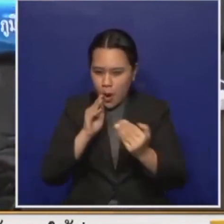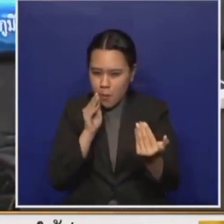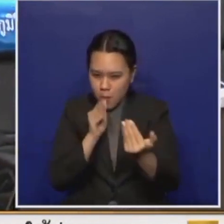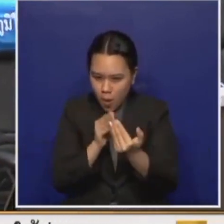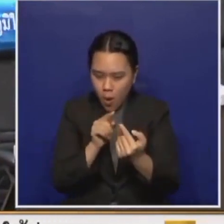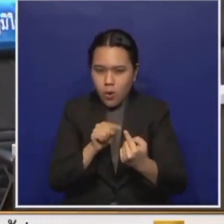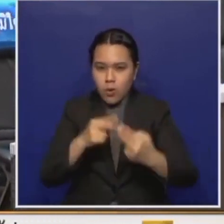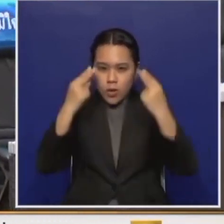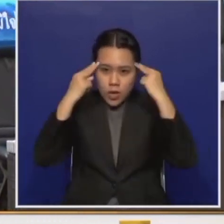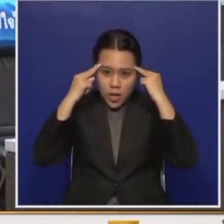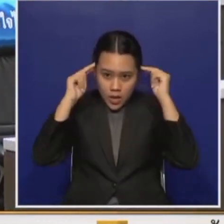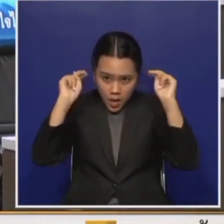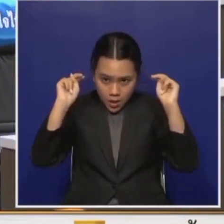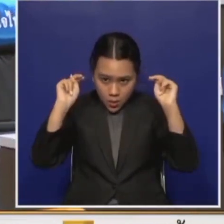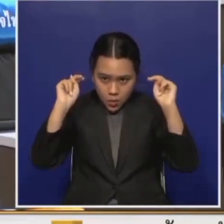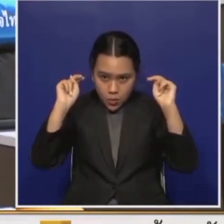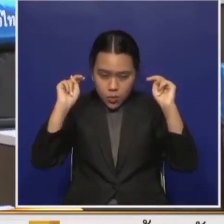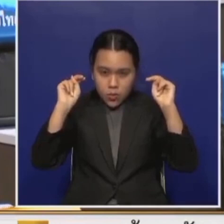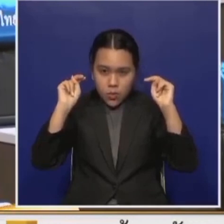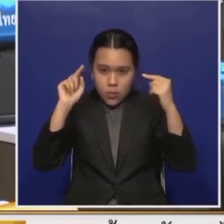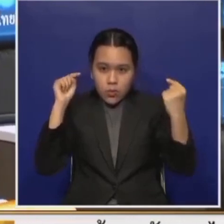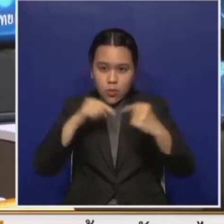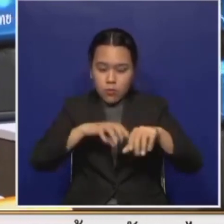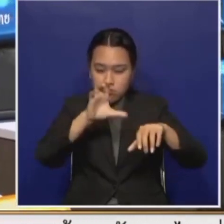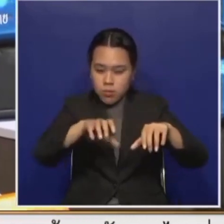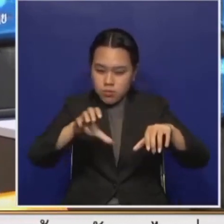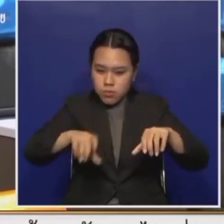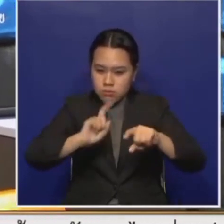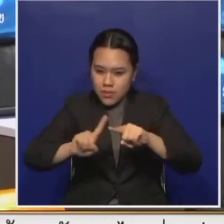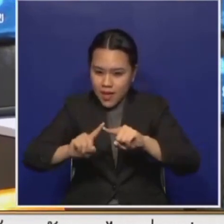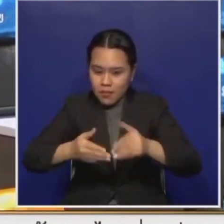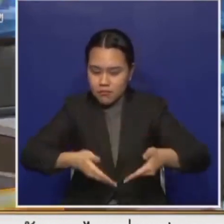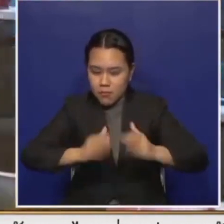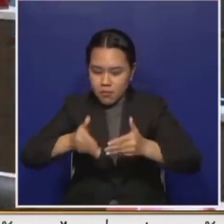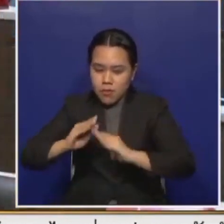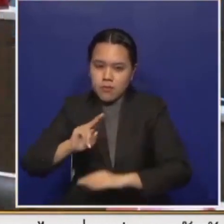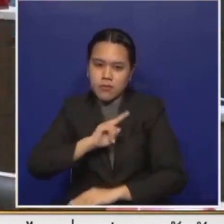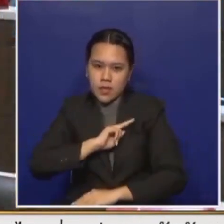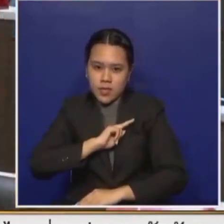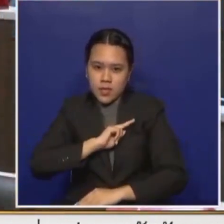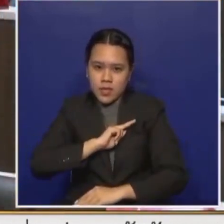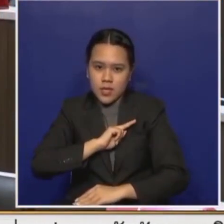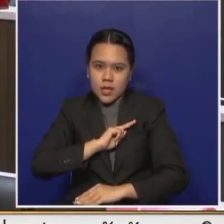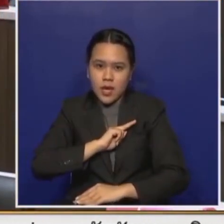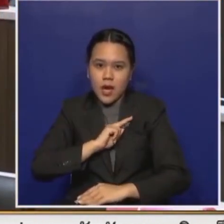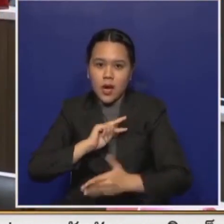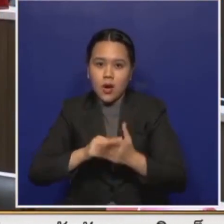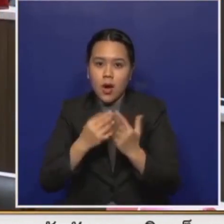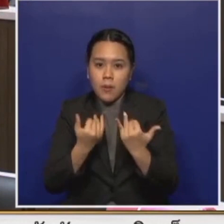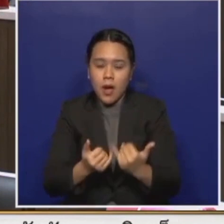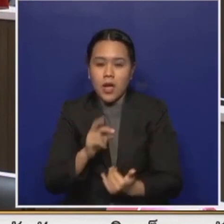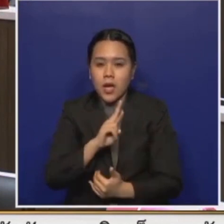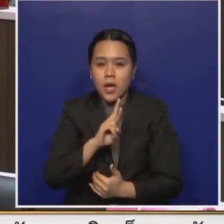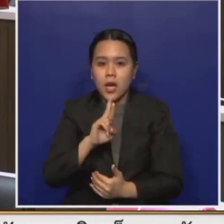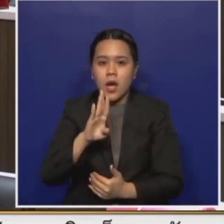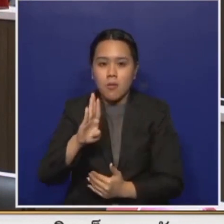ทใยลมตี้ผ่ไปที่ ohm Geordively ๆ ททานขึมาด้คือกทำลายลางการปล yüzคลาบบประชาที่เบาไต